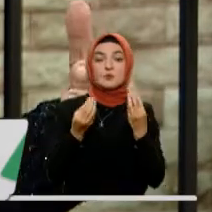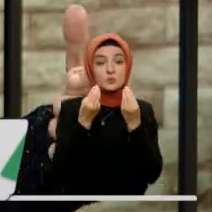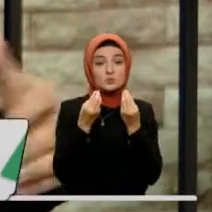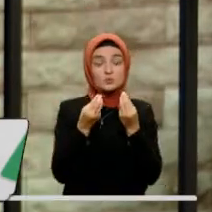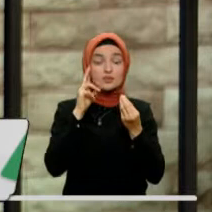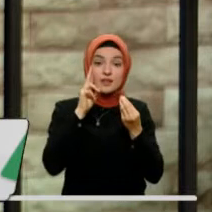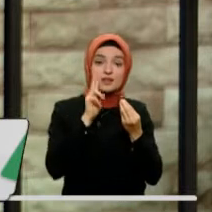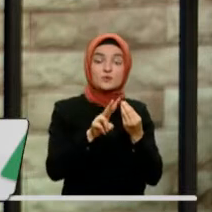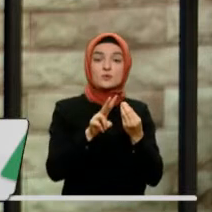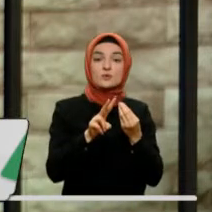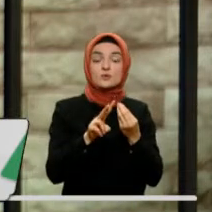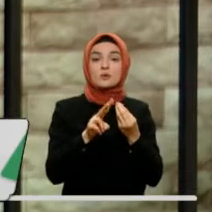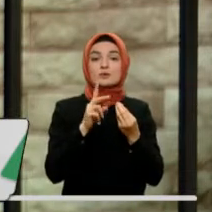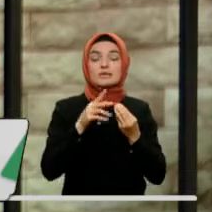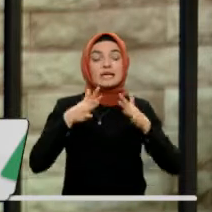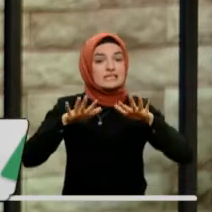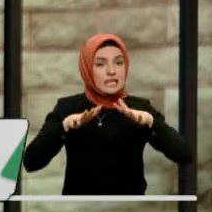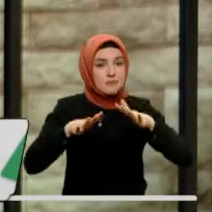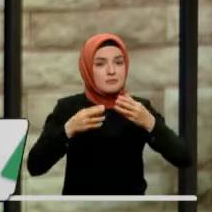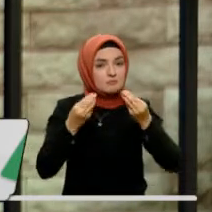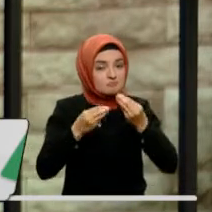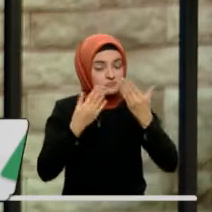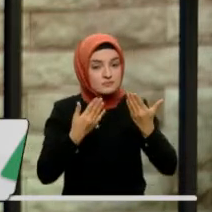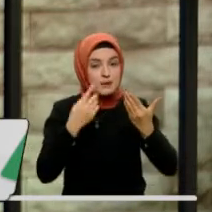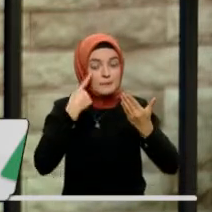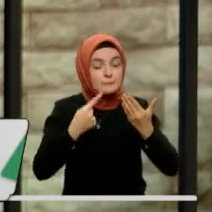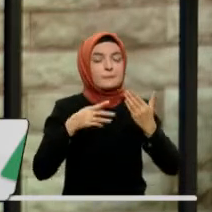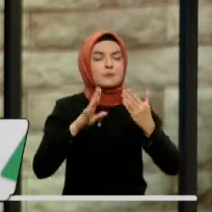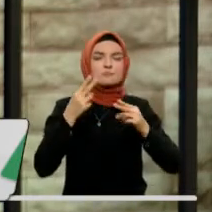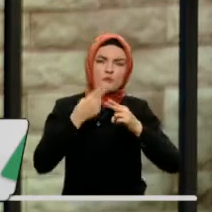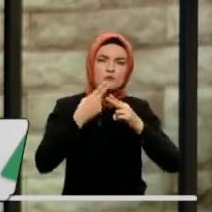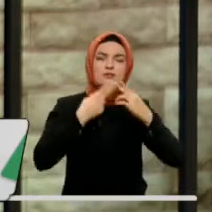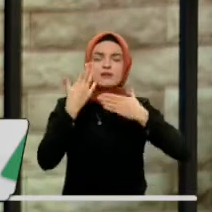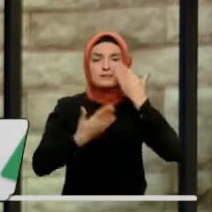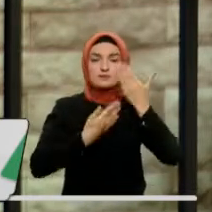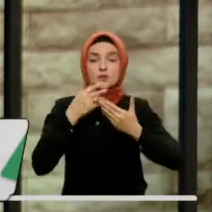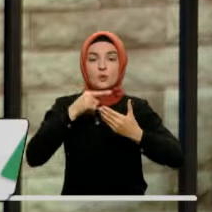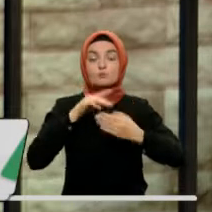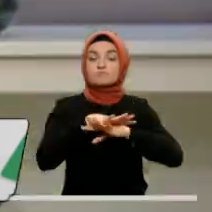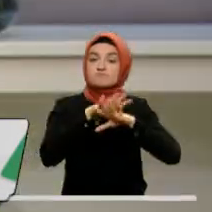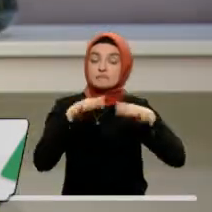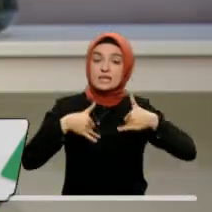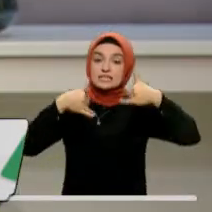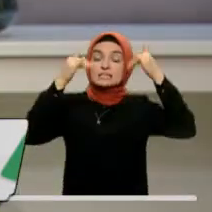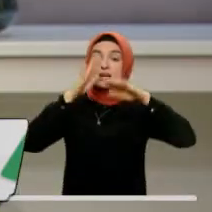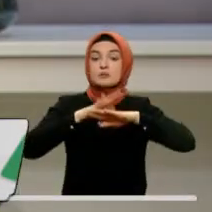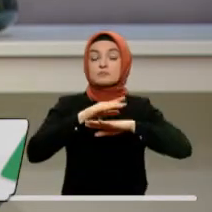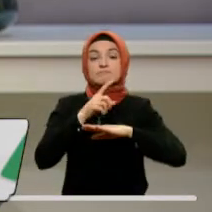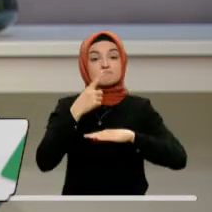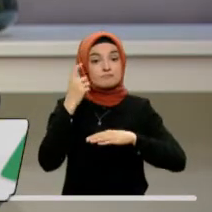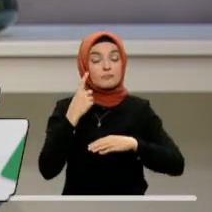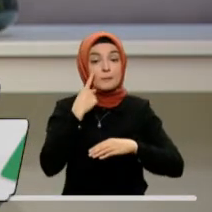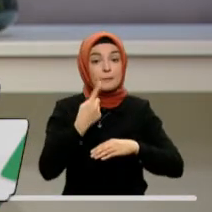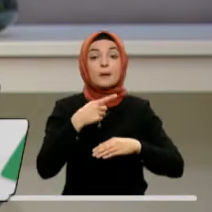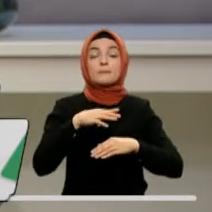güzel gözüküyor. Bir kere depreme dayanıklı mı bakmadınız. O çevrede bu bina yapılır mı ona bakmadınız. İç